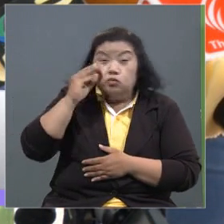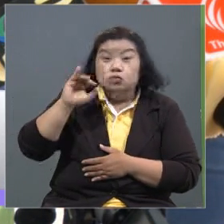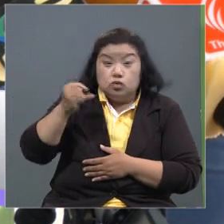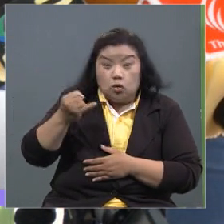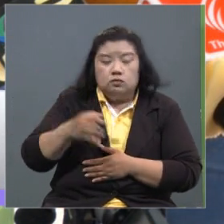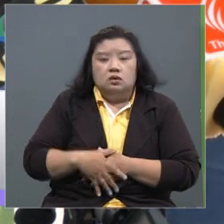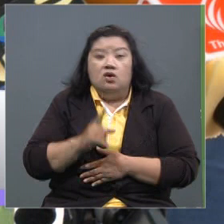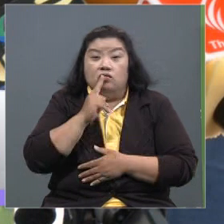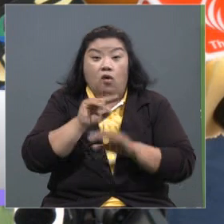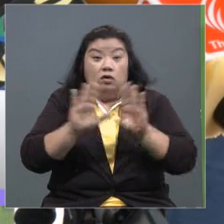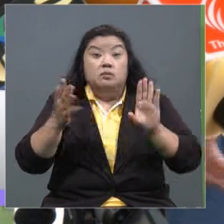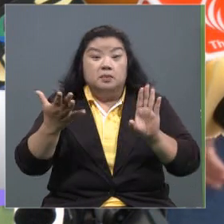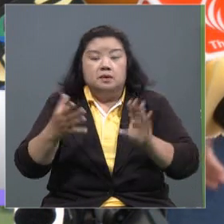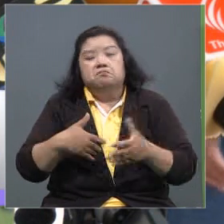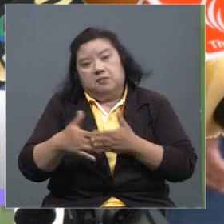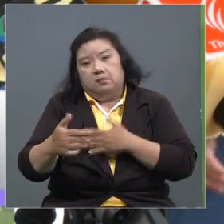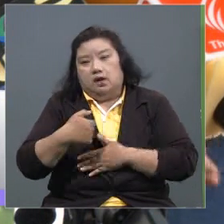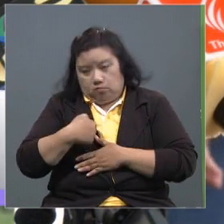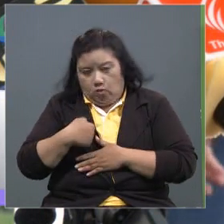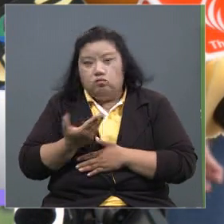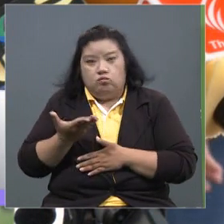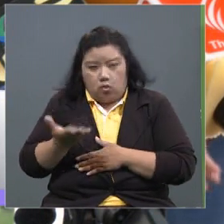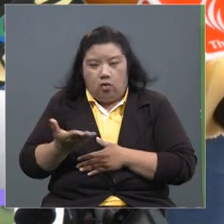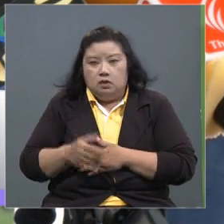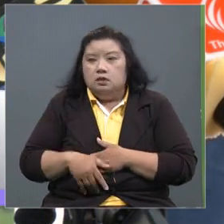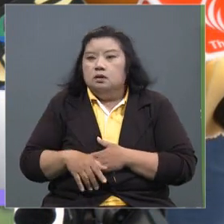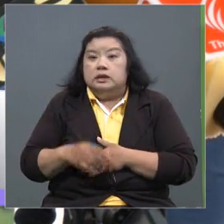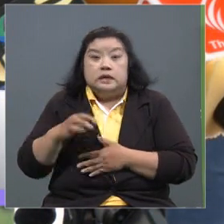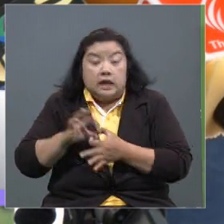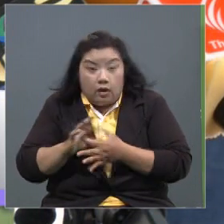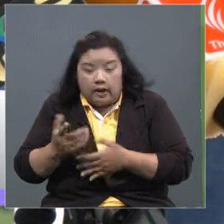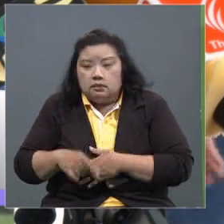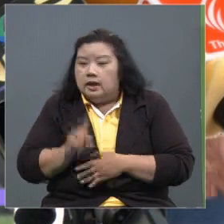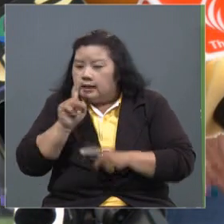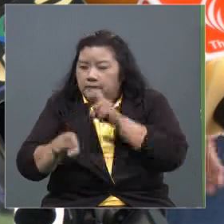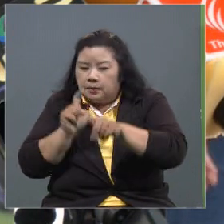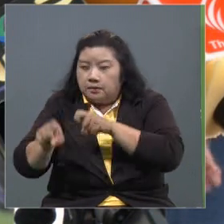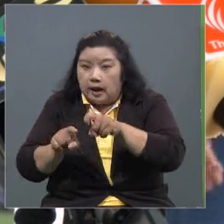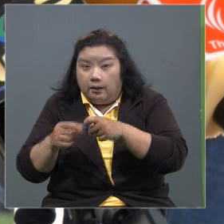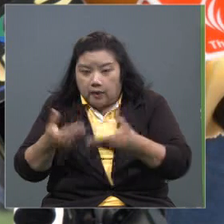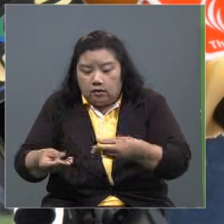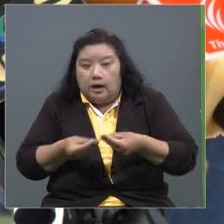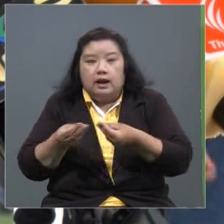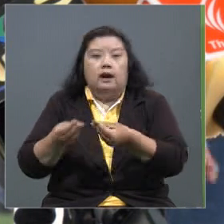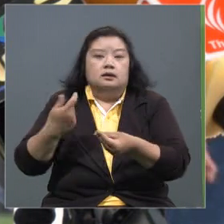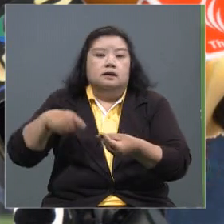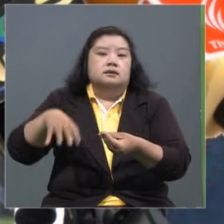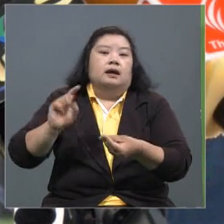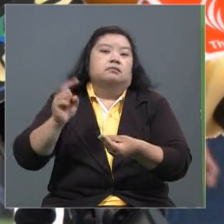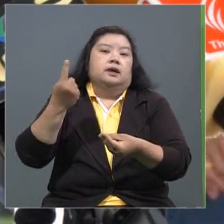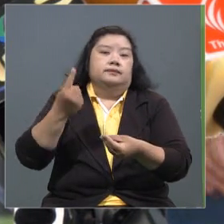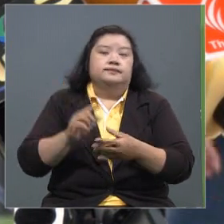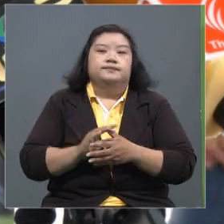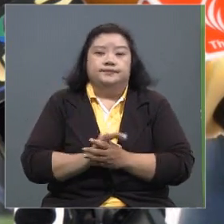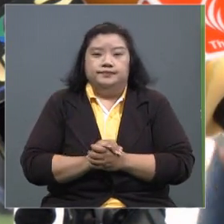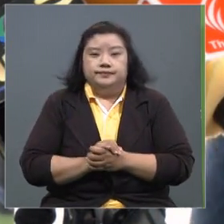ที่ตกลงกันไว้ก็พร้อมจะเดินหน้าเข้าสู่กระบวนการในการสืบพยานฟังจากเจ้าตัวเขาก่อนแล้วเดี๋ยวไปฟังจากบิ๊กโจ๊กต่อนะคะ